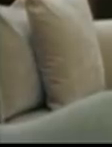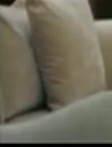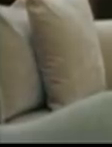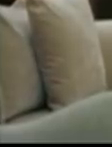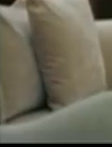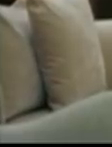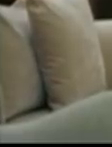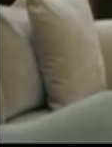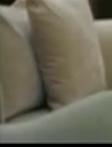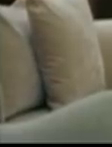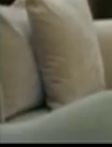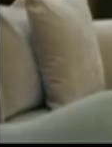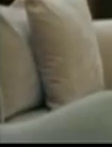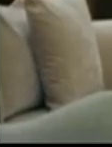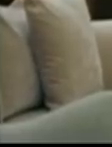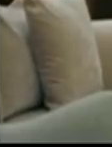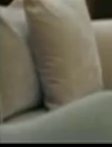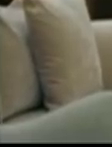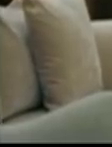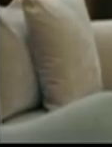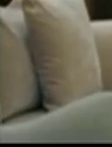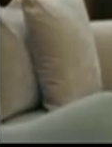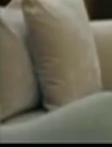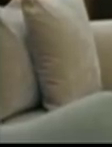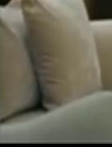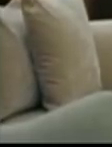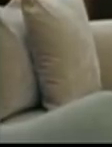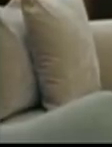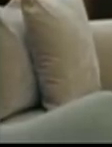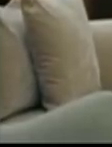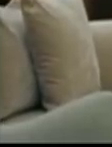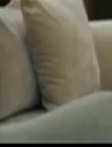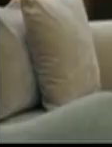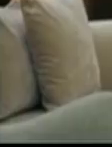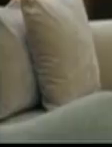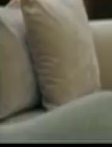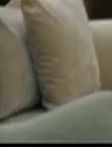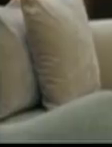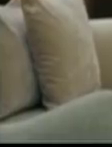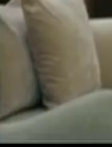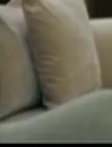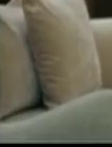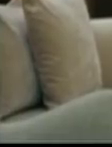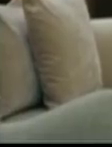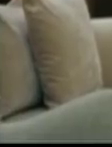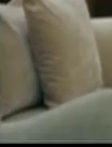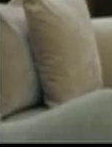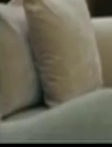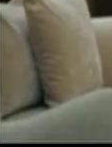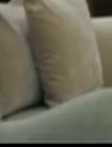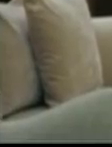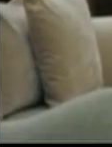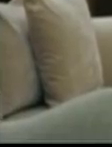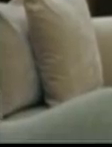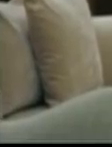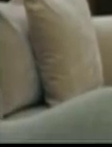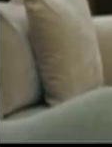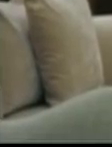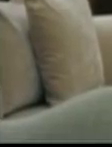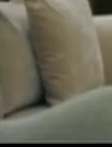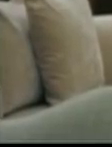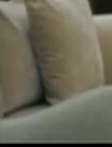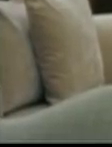הם יהיו. לחצים פסולים, גם הם יהיו. אבל אני בטוח שבסופו של יום הגורמים